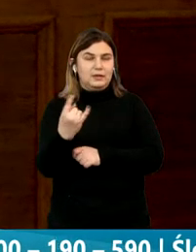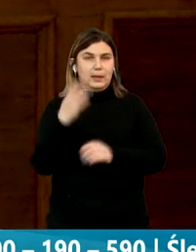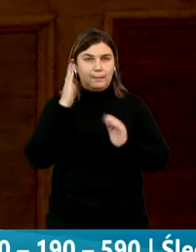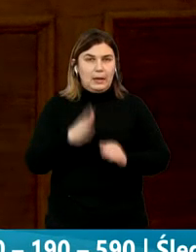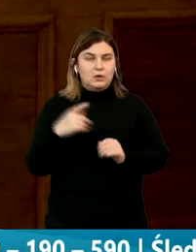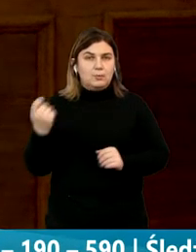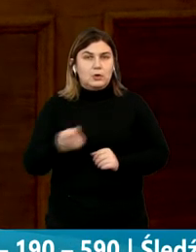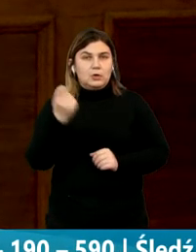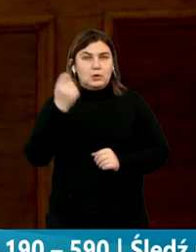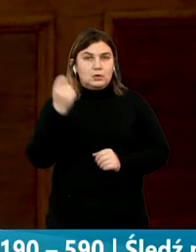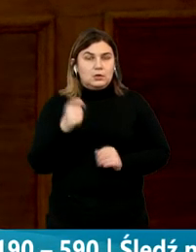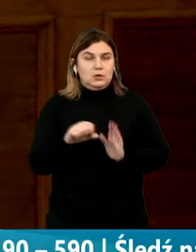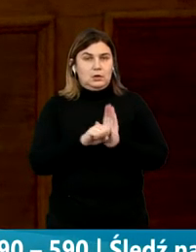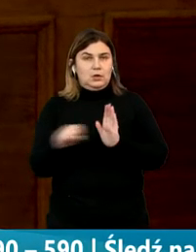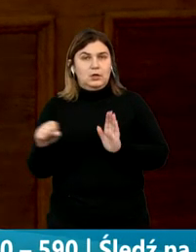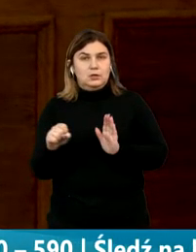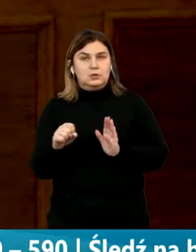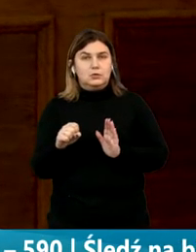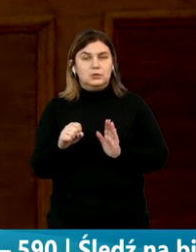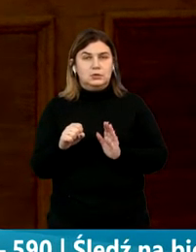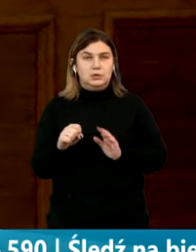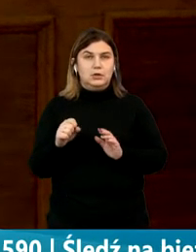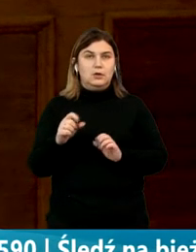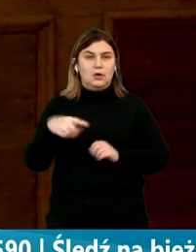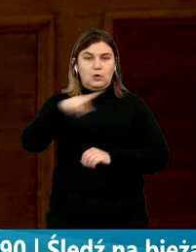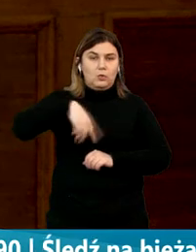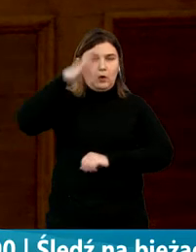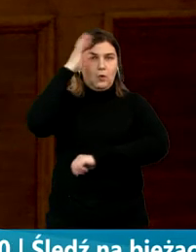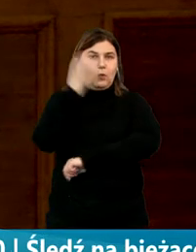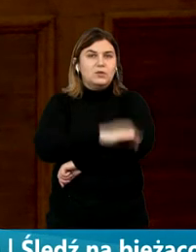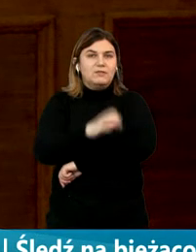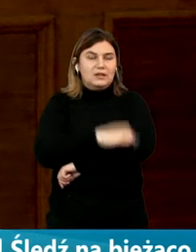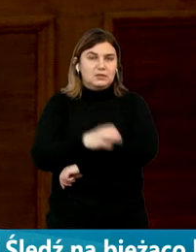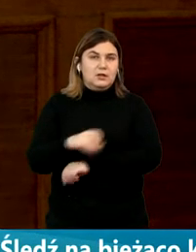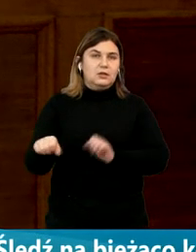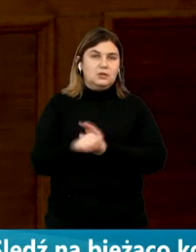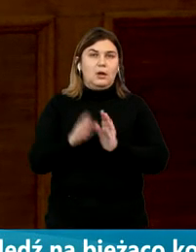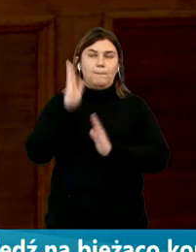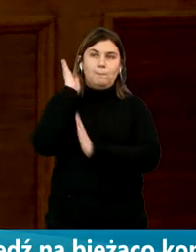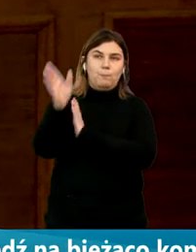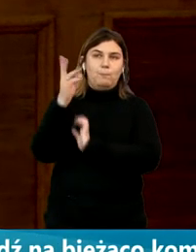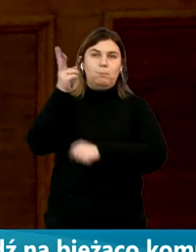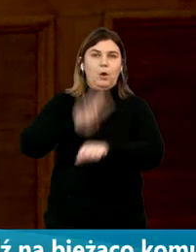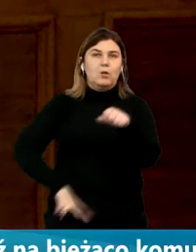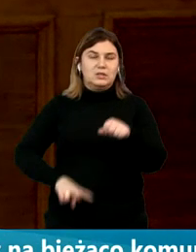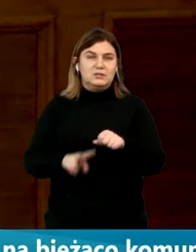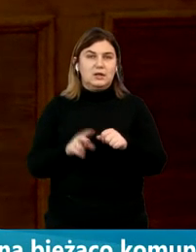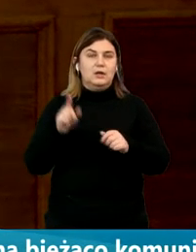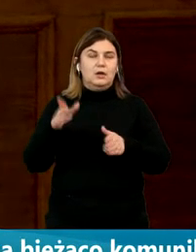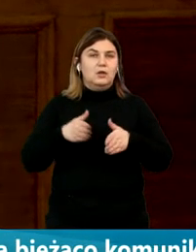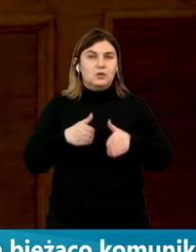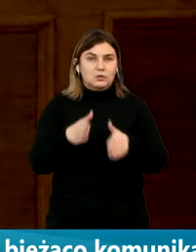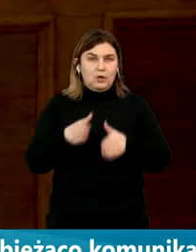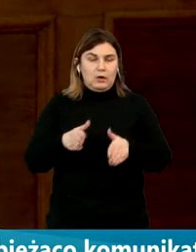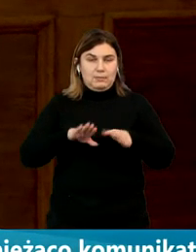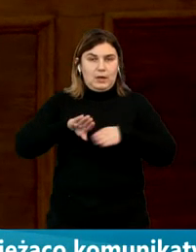się od właściwie Ronda Uniwersyteckiego aż na kierunek Police drogami